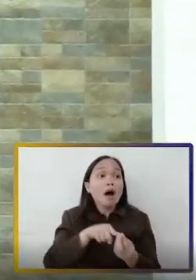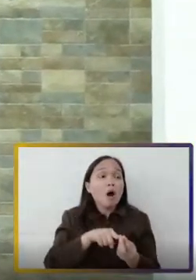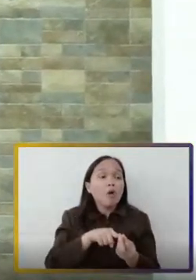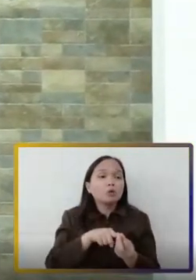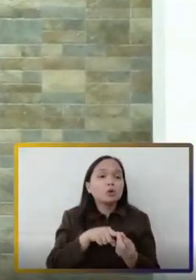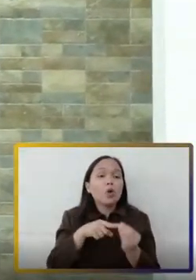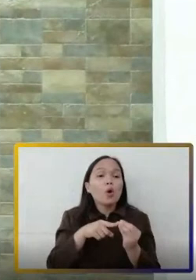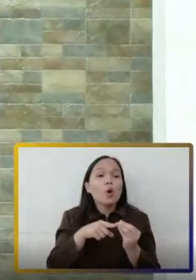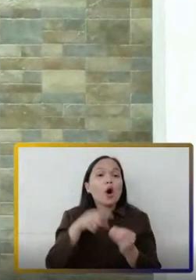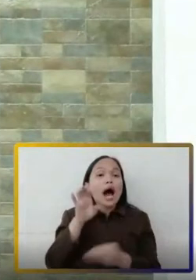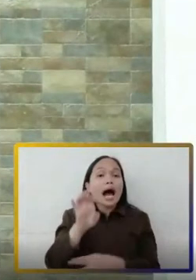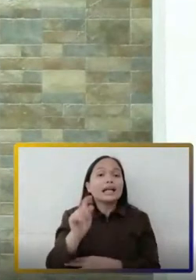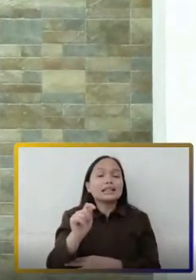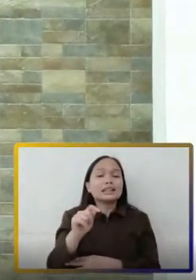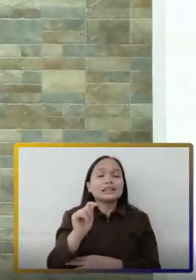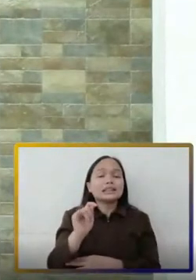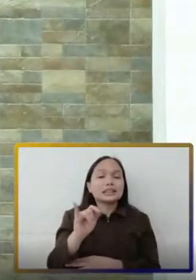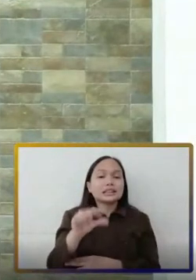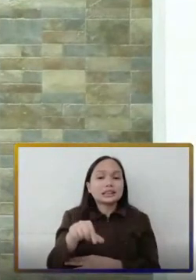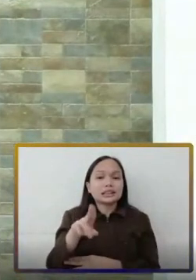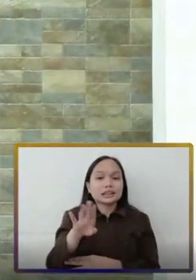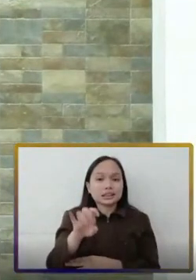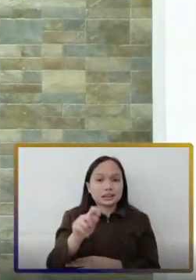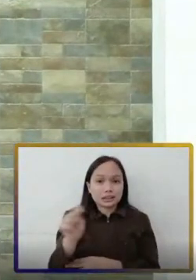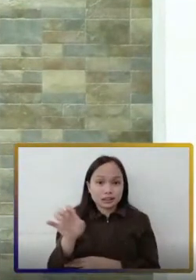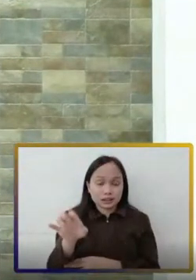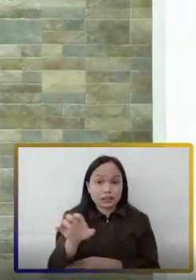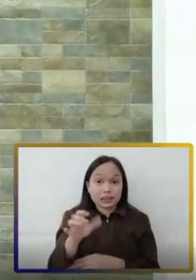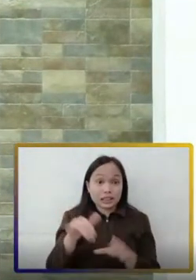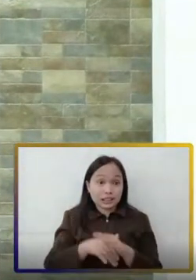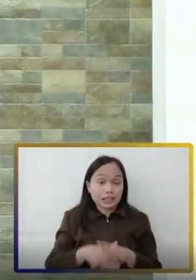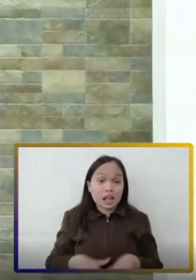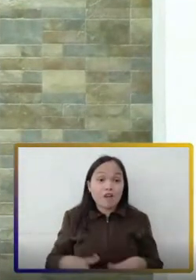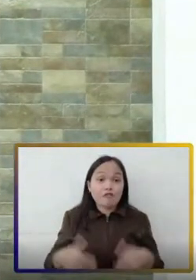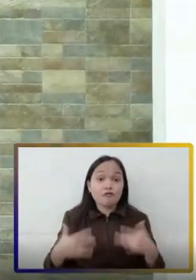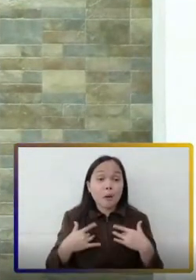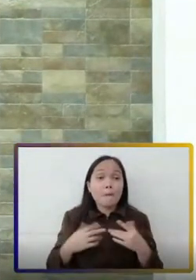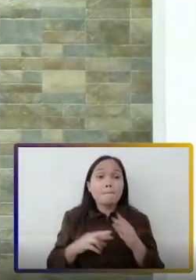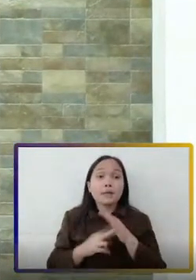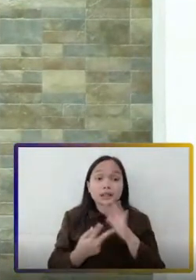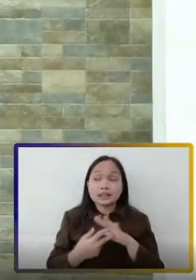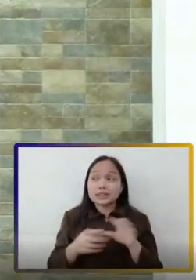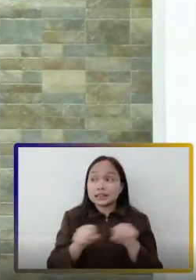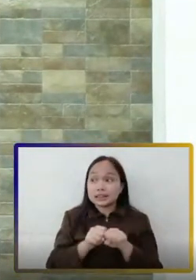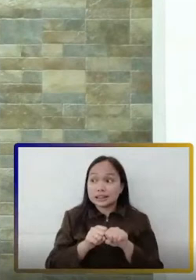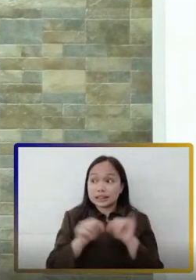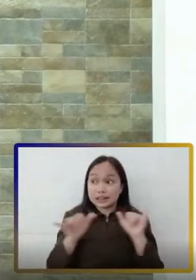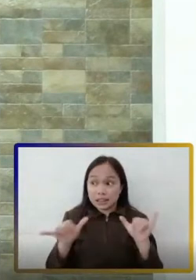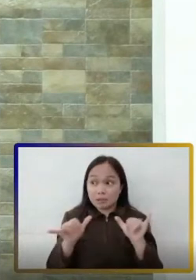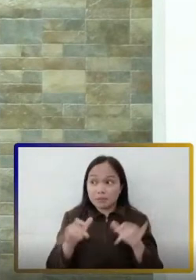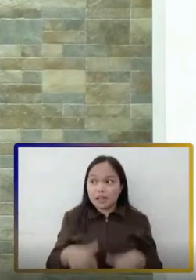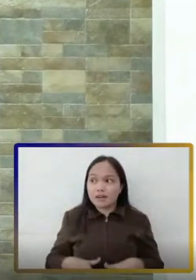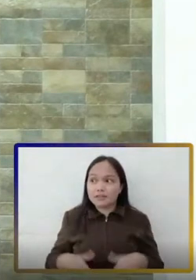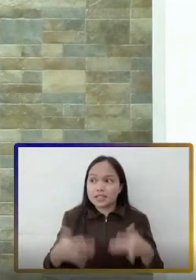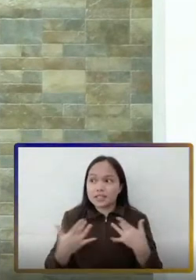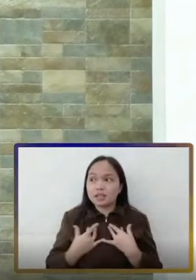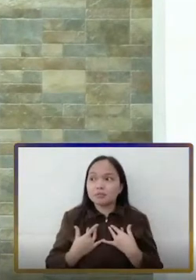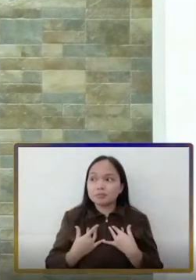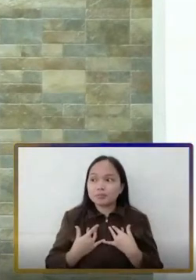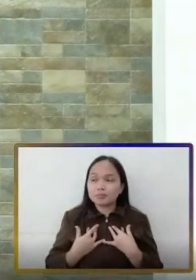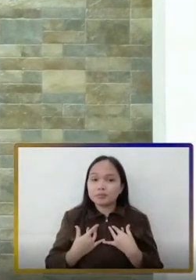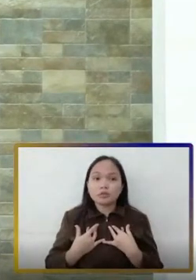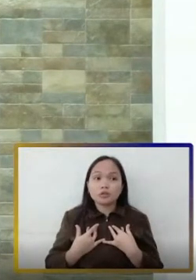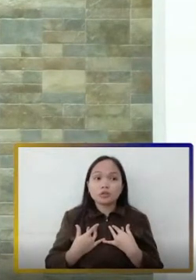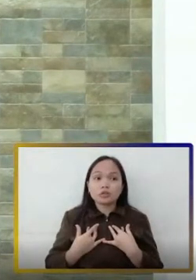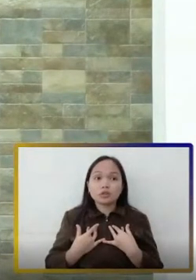ito. Anong ibig sabihin yan? System ng buhay. Ang alam